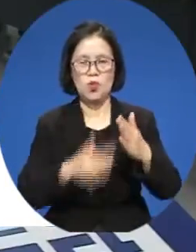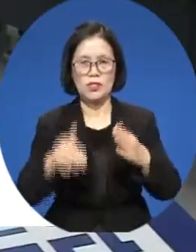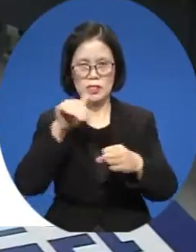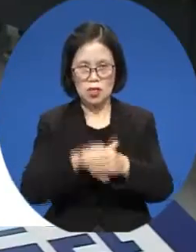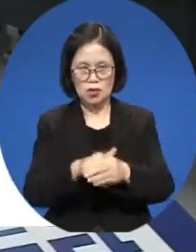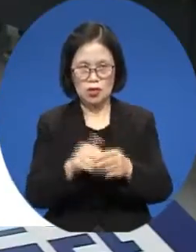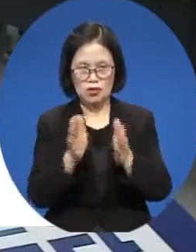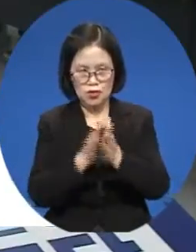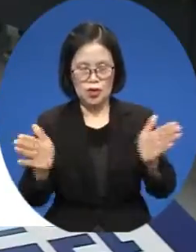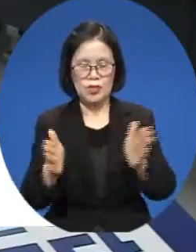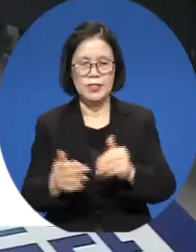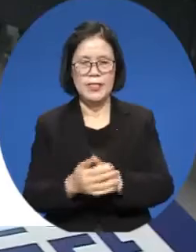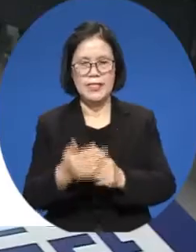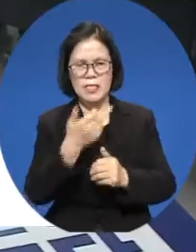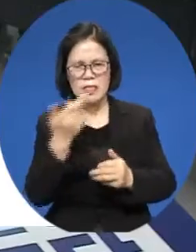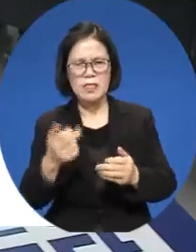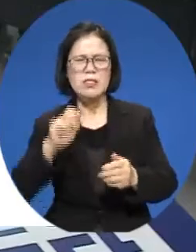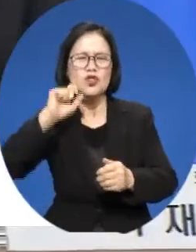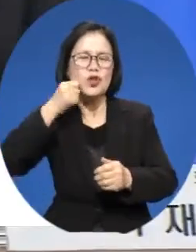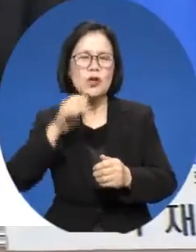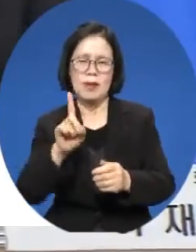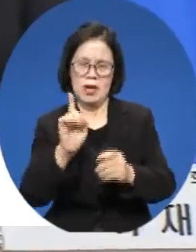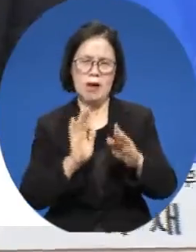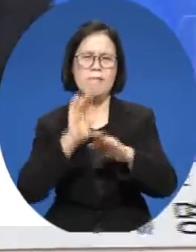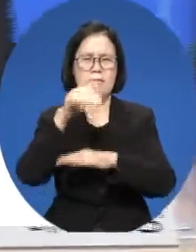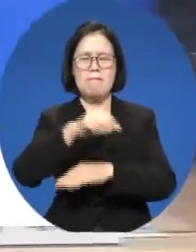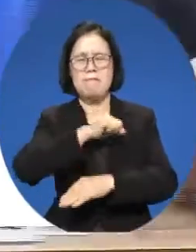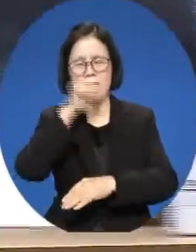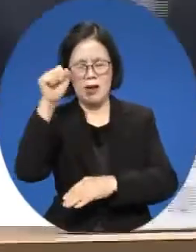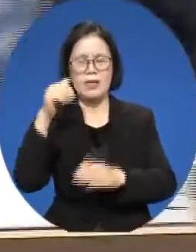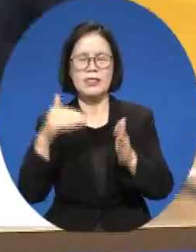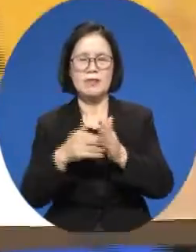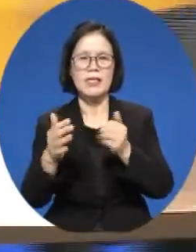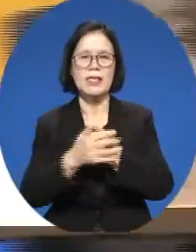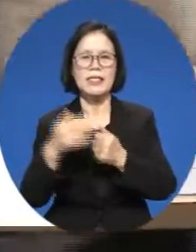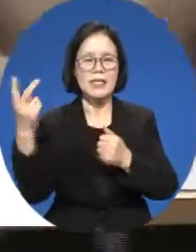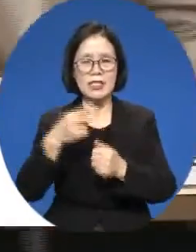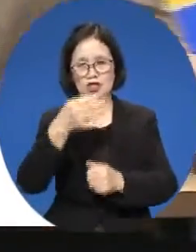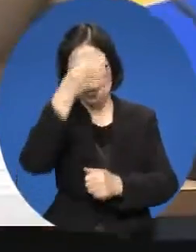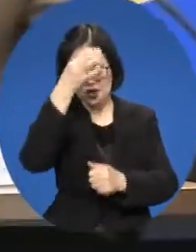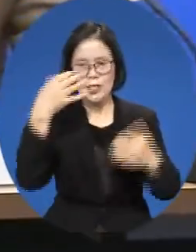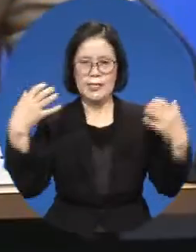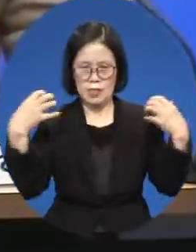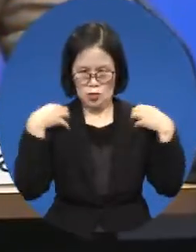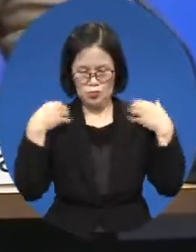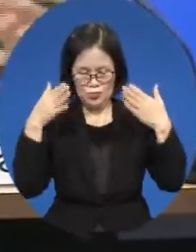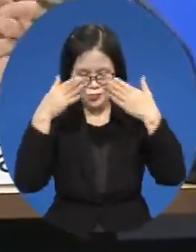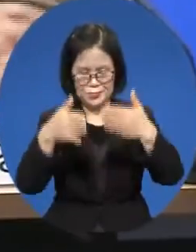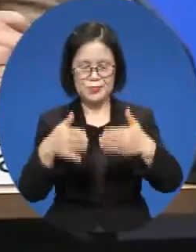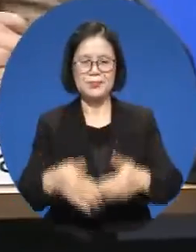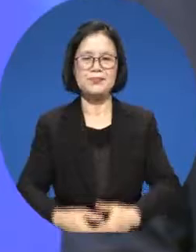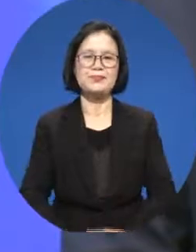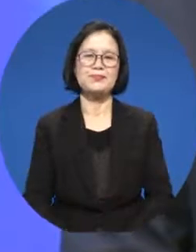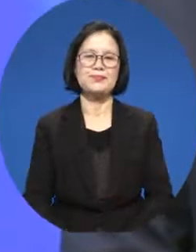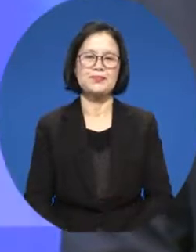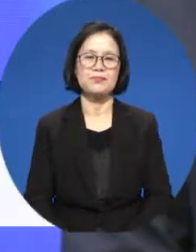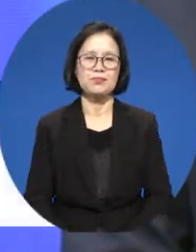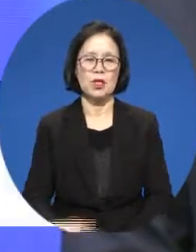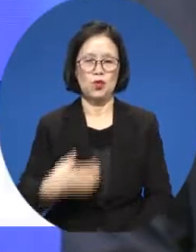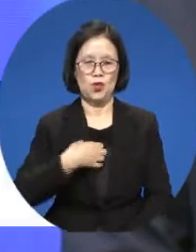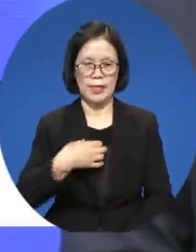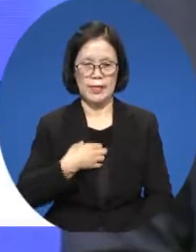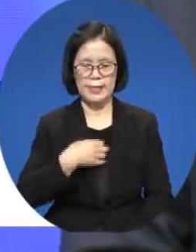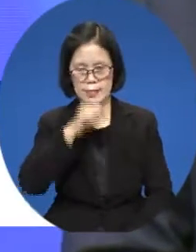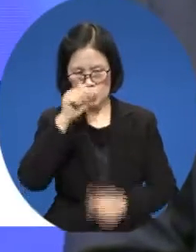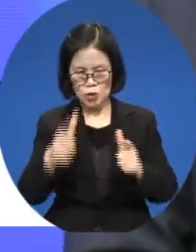시작 전 큰 산을 하나 넘은 이재명 후보는 다시 유능한 정부의 방점을 찍었습니다. 이 위기 국면을